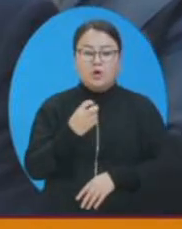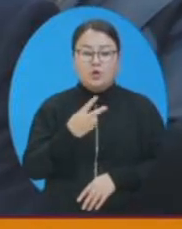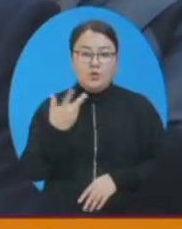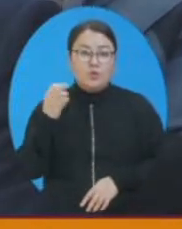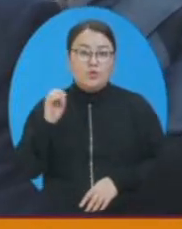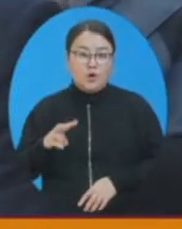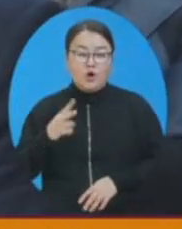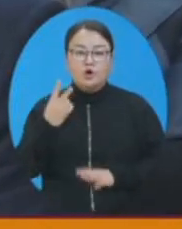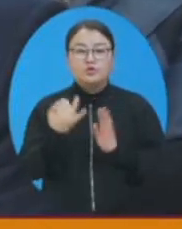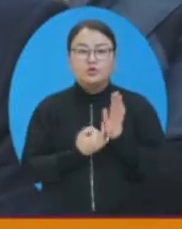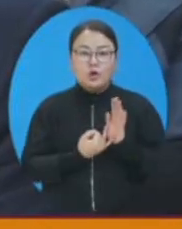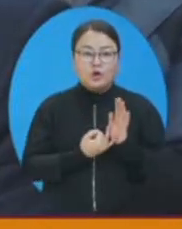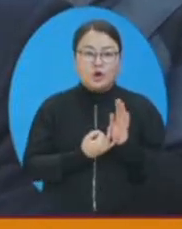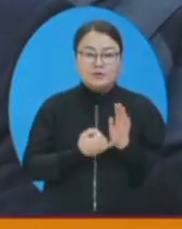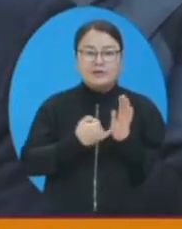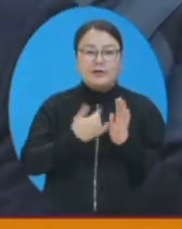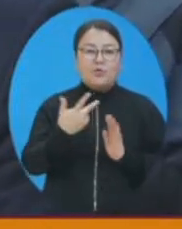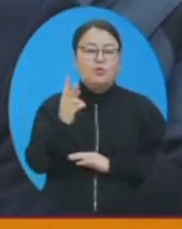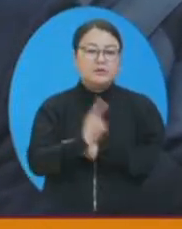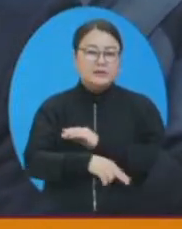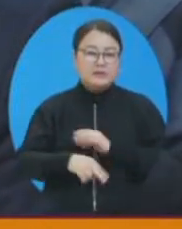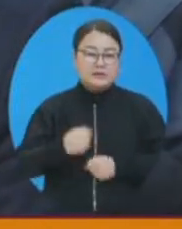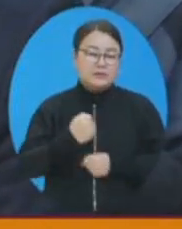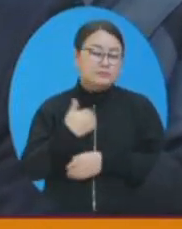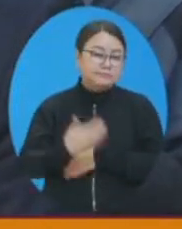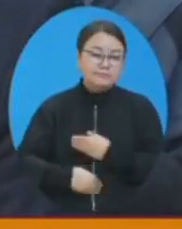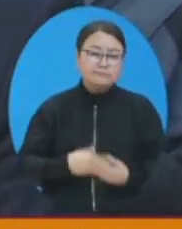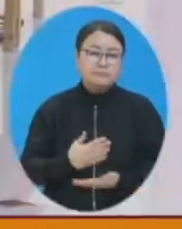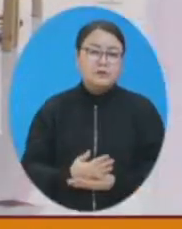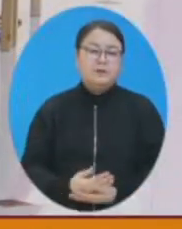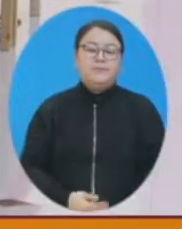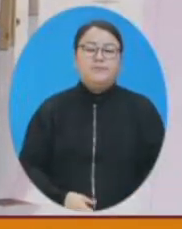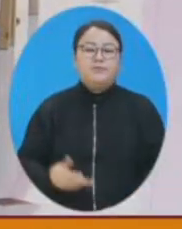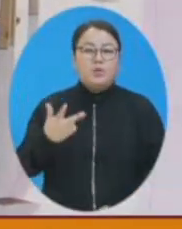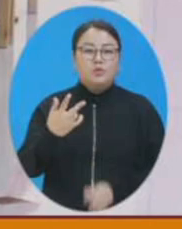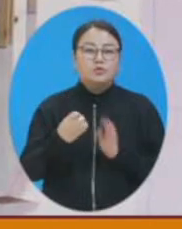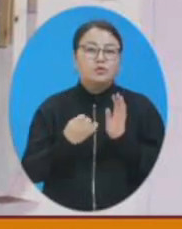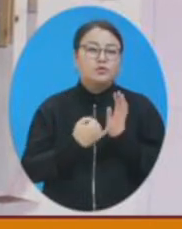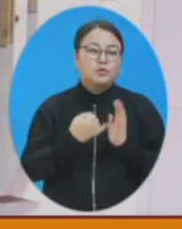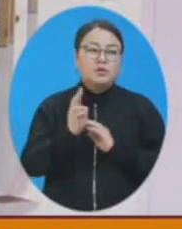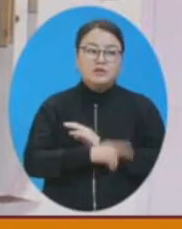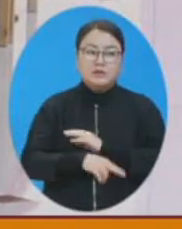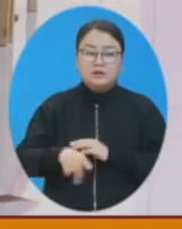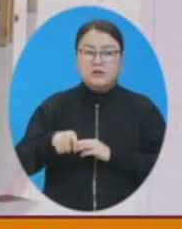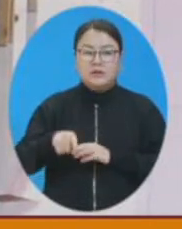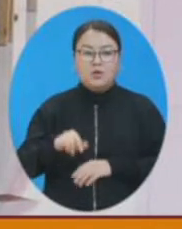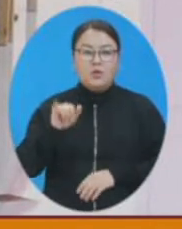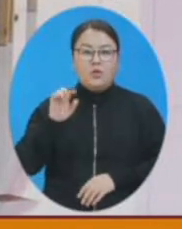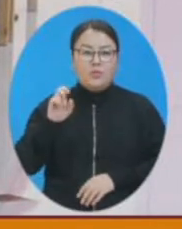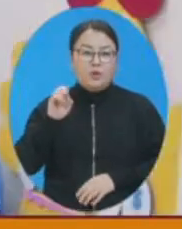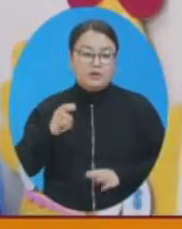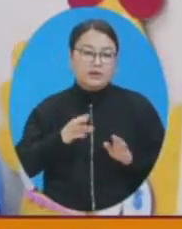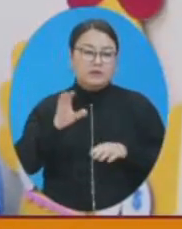байдлаар 27 сургууль 63 цэцэрлэг үйл ажиллагаа явуулж байгаа юм байна. Дээрх 306-р цэцэрлэгийг нийслэлийн хөрөнгө